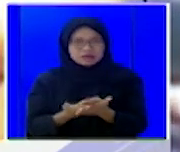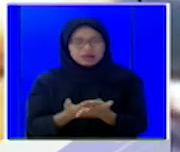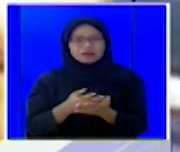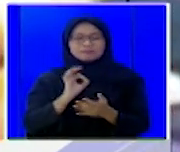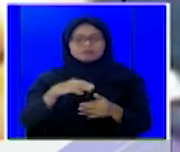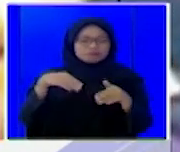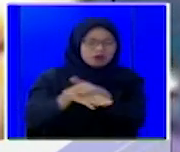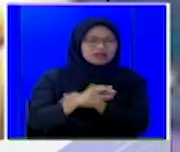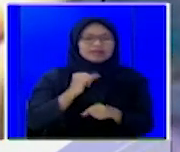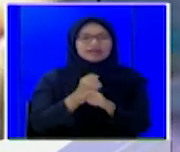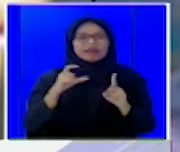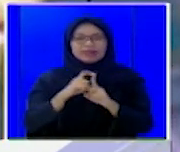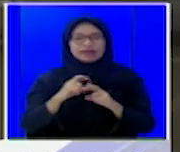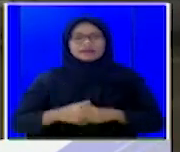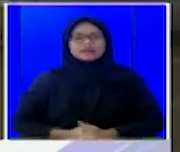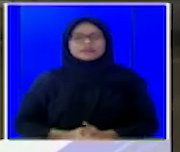Gawat Darurat